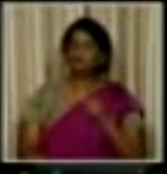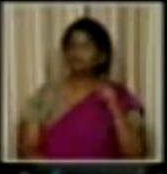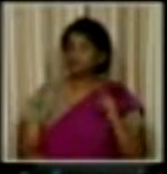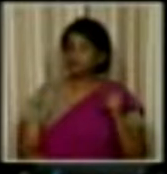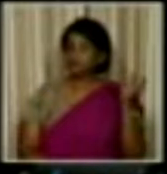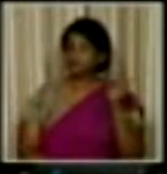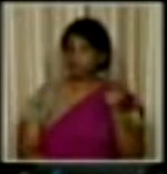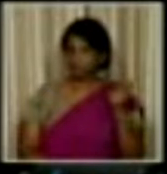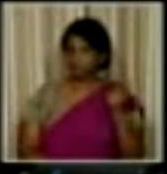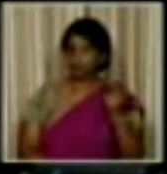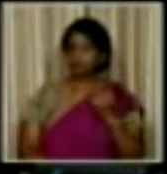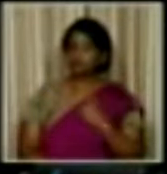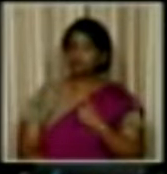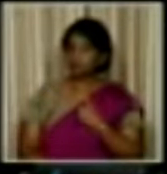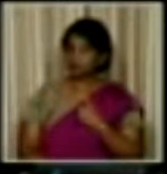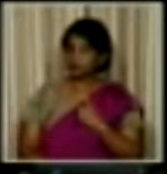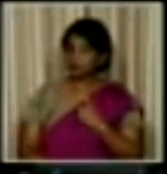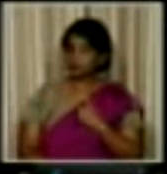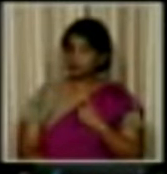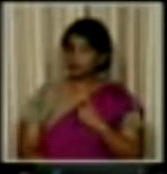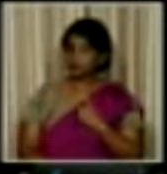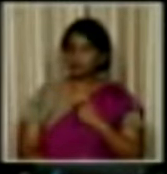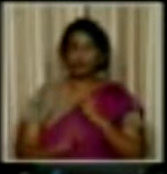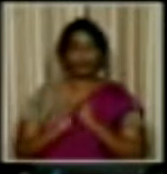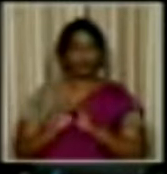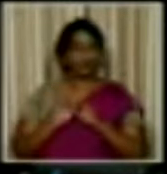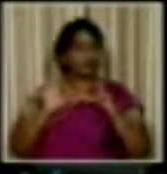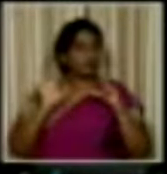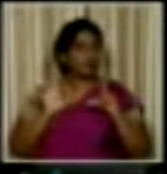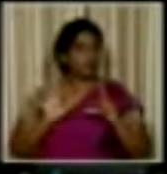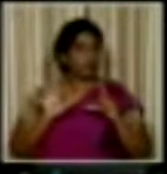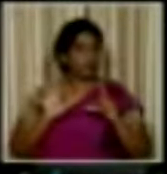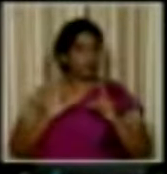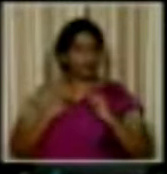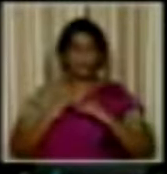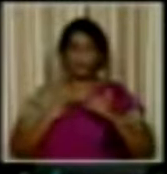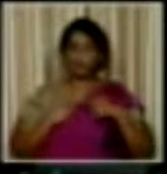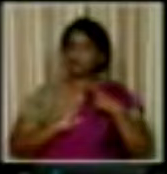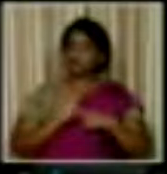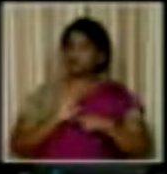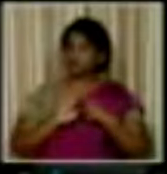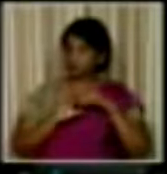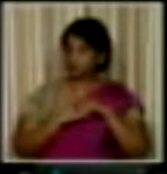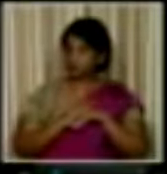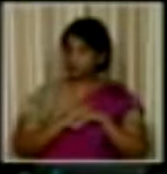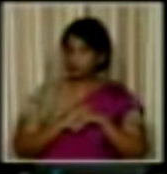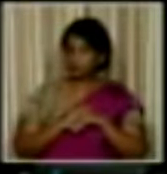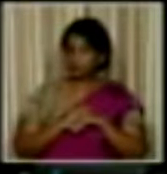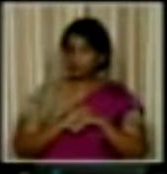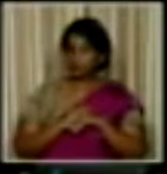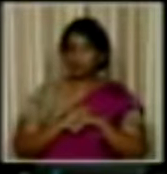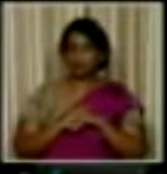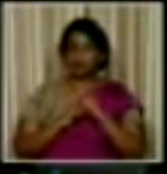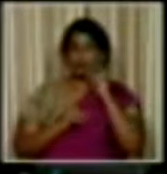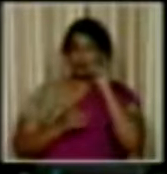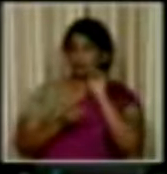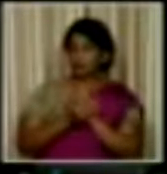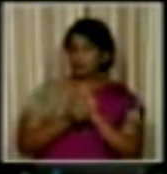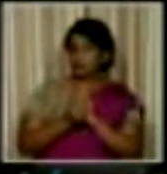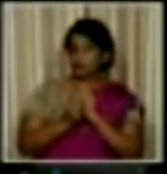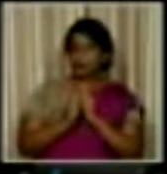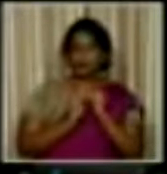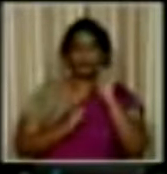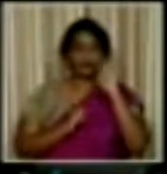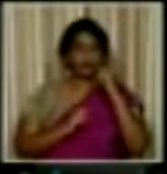දෙදෙනා අපි ඔක්තෝබර් 7 වෙනිදෙන් පස්සේ රට තුල ආවේක්ෂණ කටයුතු සඳහා